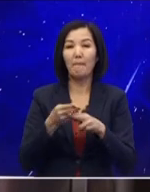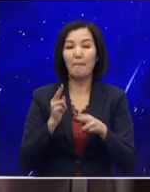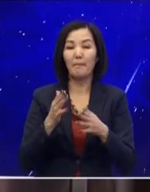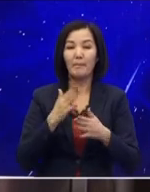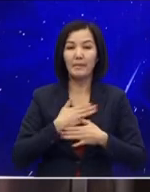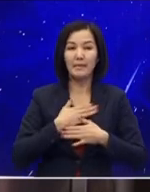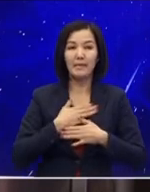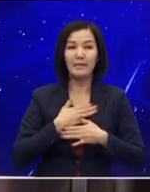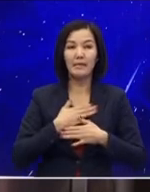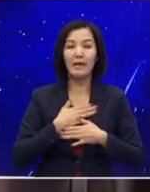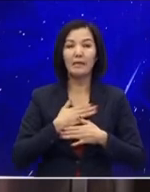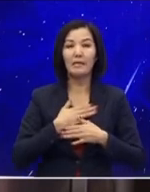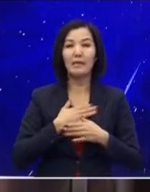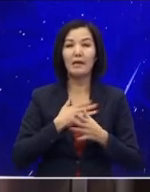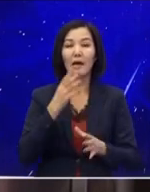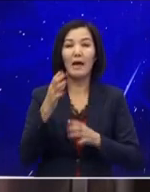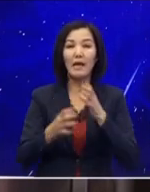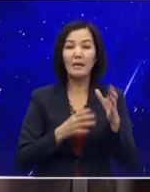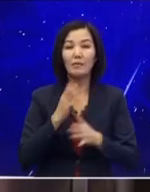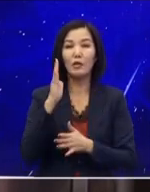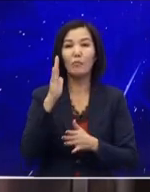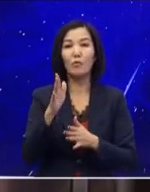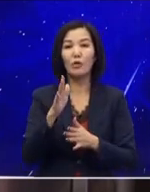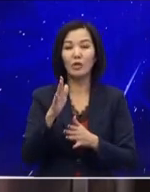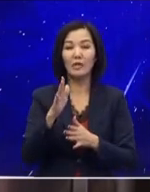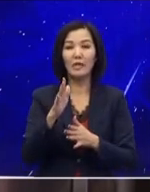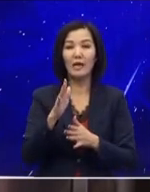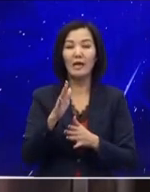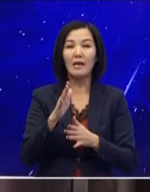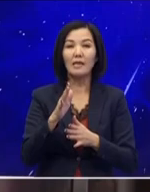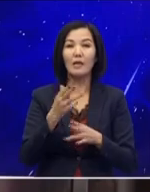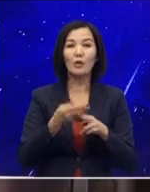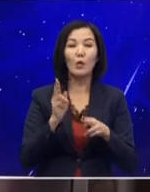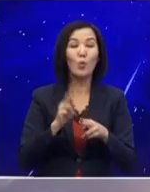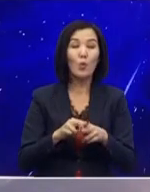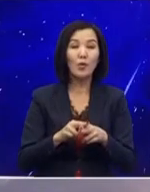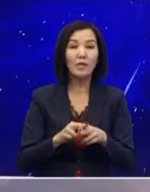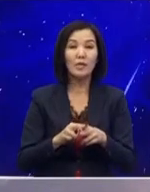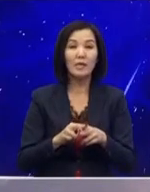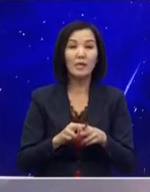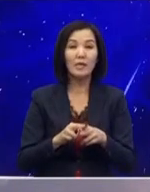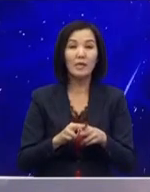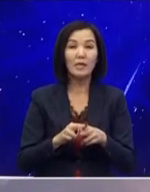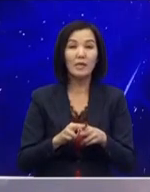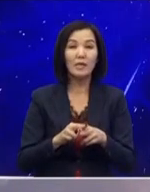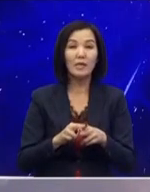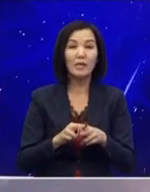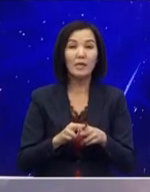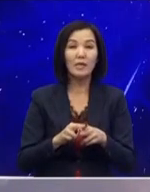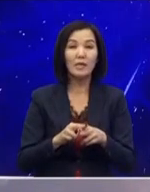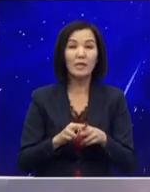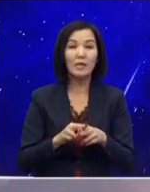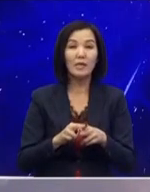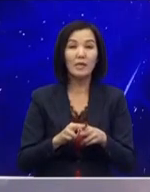мәрмәр клариусымызды әлемде болашақтың сиыры деп атайды. Яғни аквамәдениет басқа да қымбат...